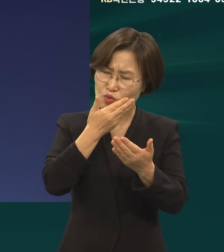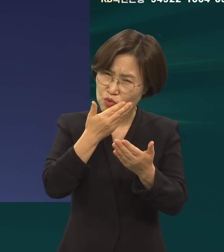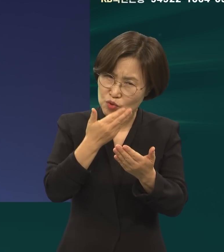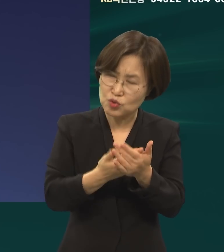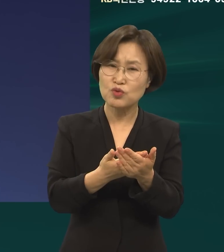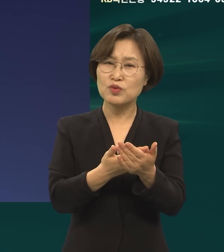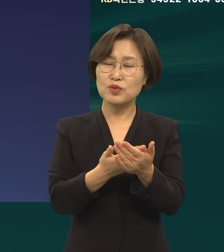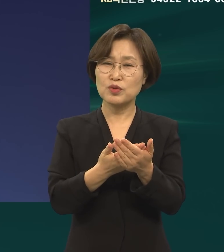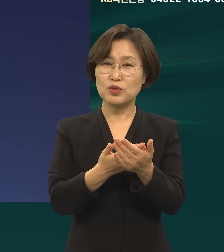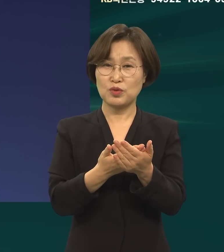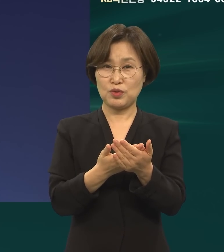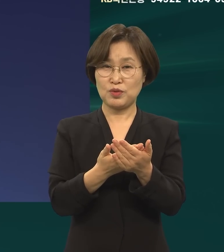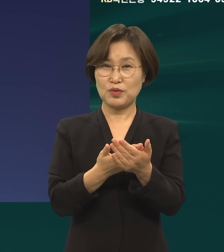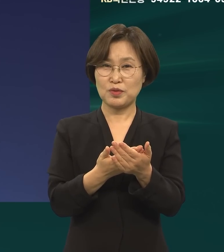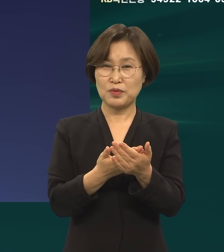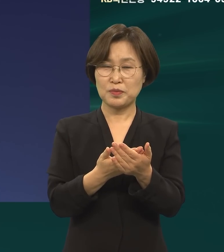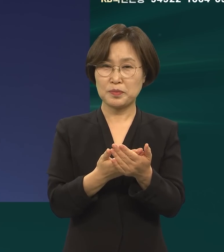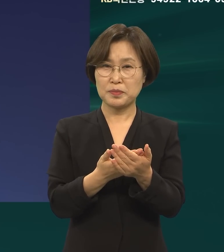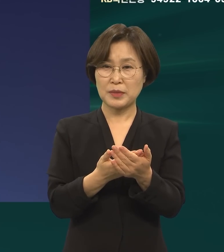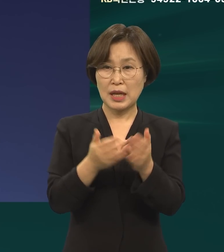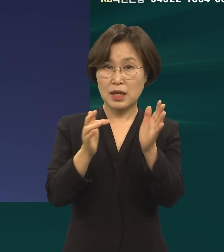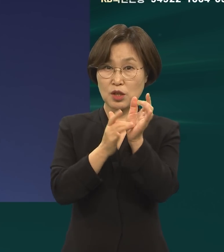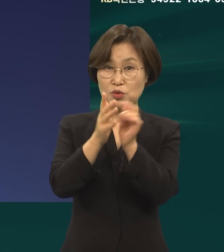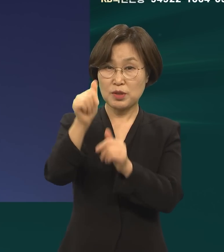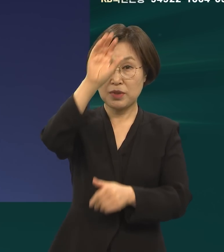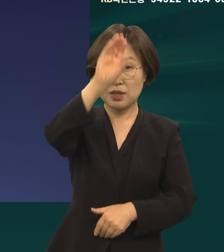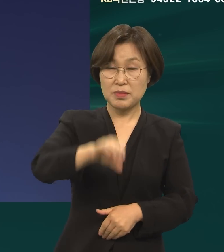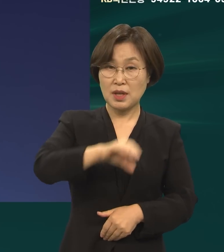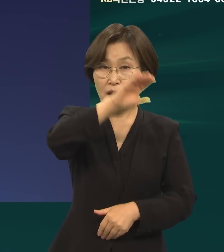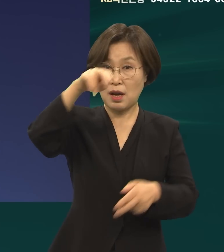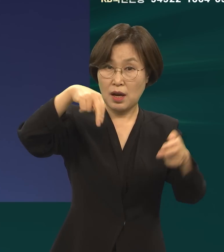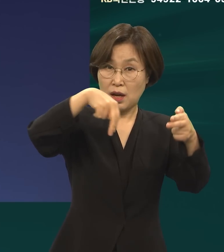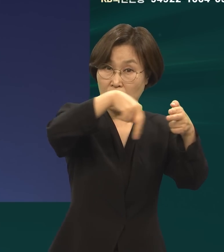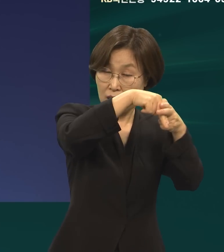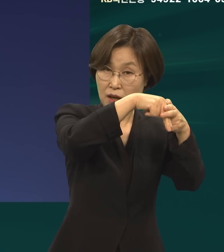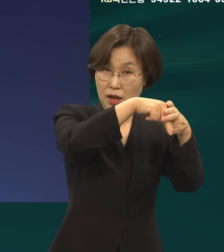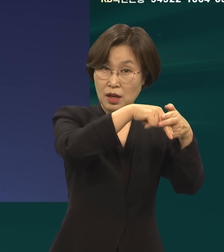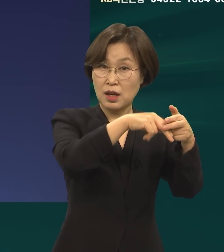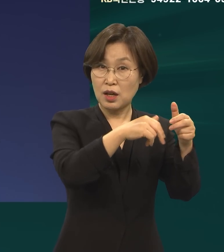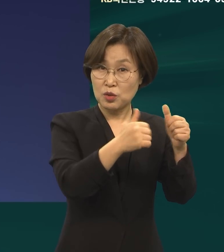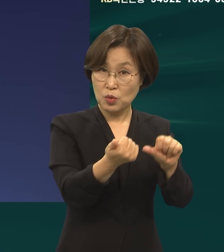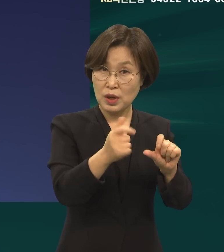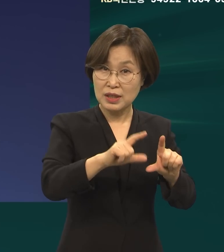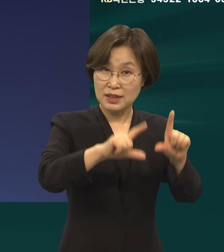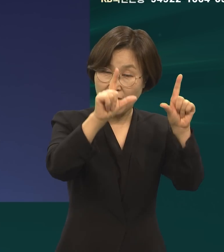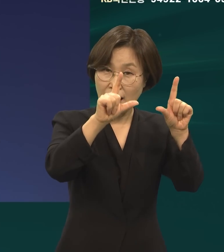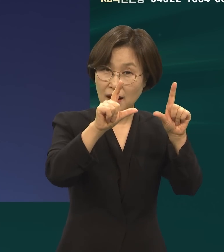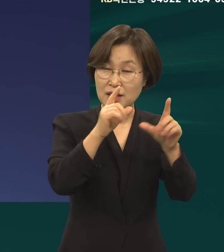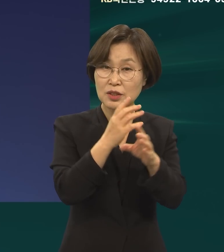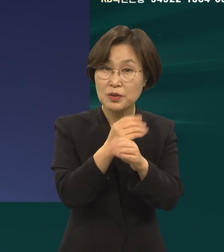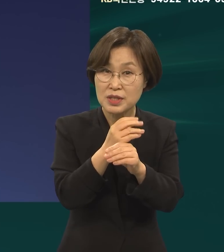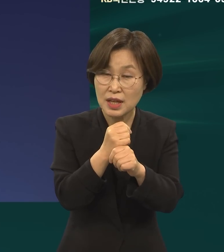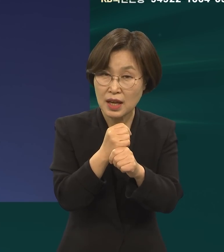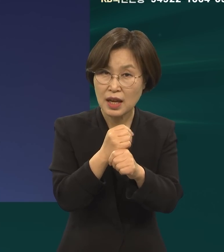있습니다. 예수님이 십자가에서 돌아가신 날은, 우리가 지키는 날은 무슨 요일입니까?